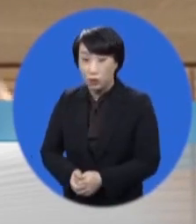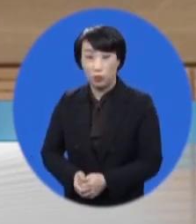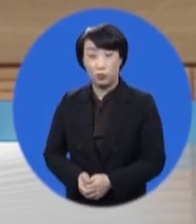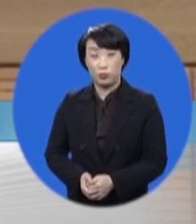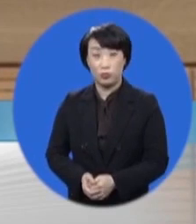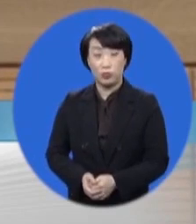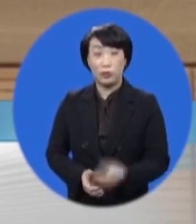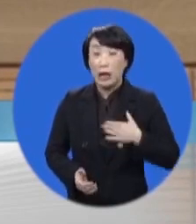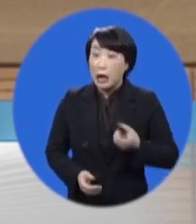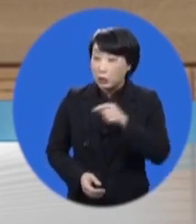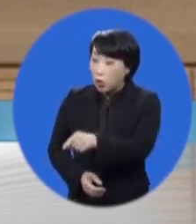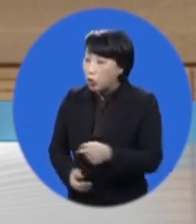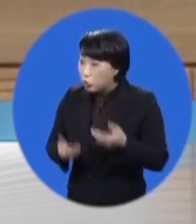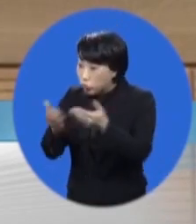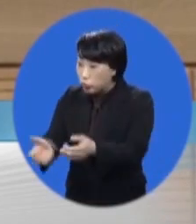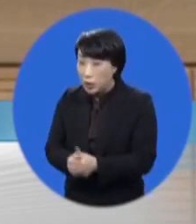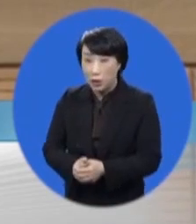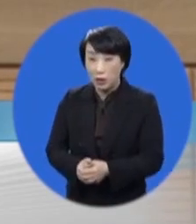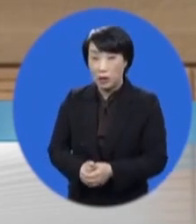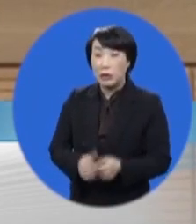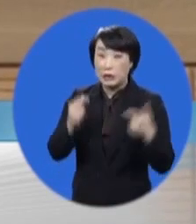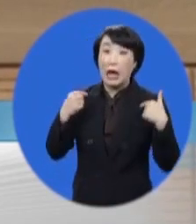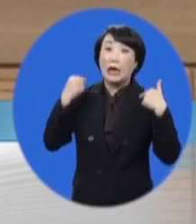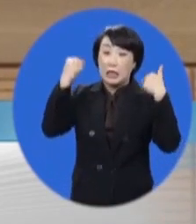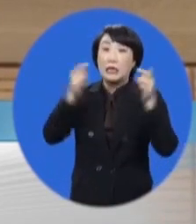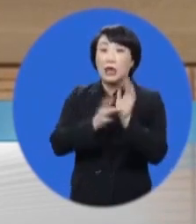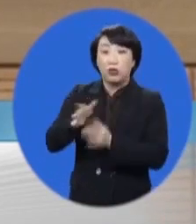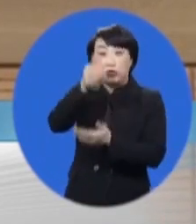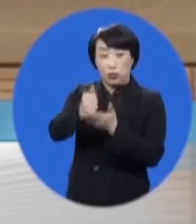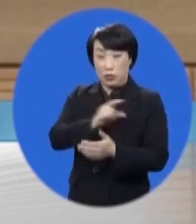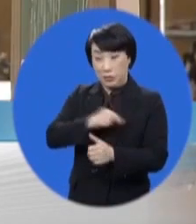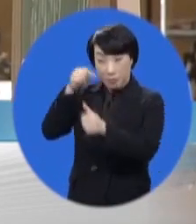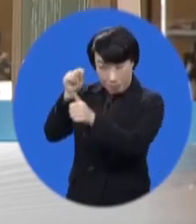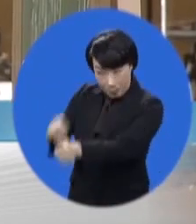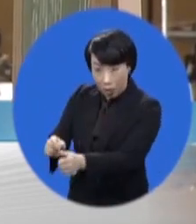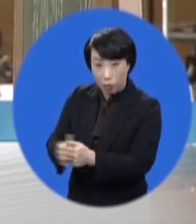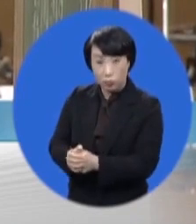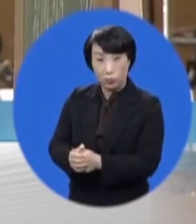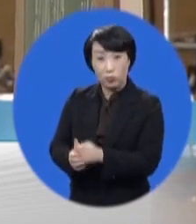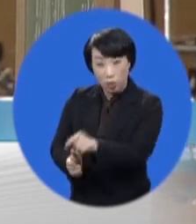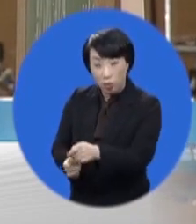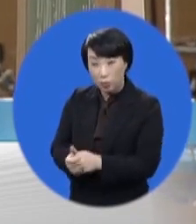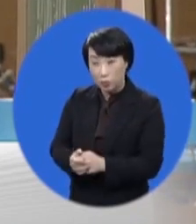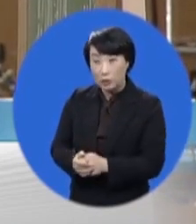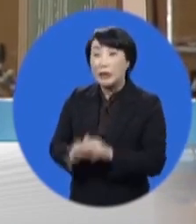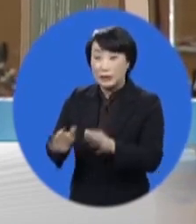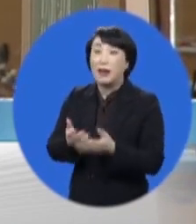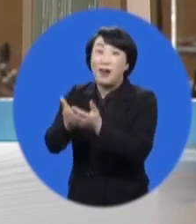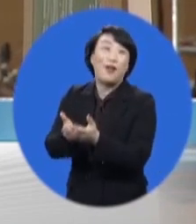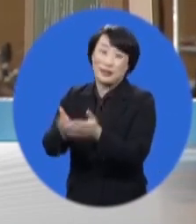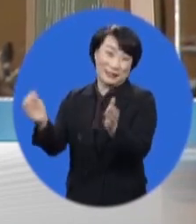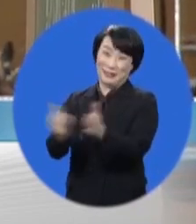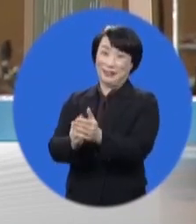하느냐. 네게 있는 것으로 네게 주느니 나사렛 예수의 이름으로 명하노니 너는 얻어먹는